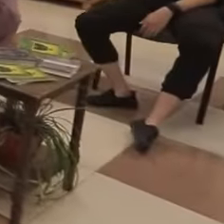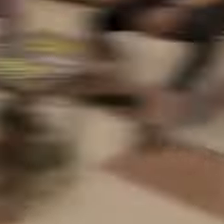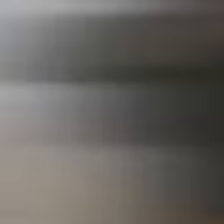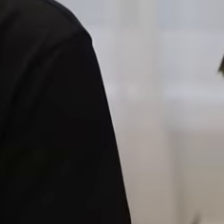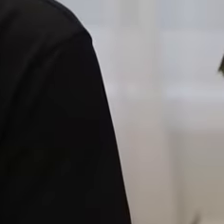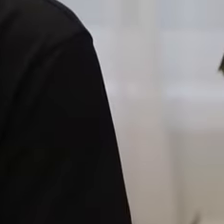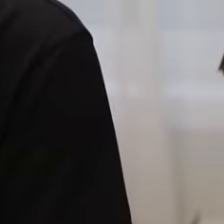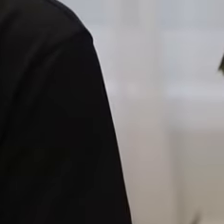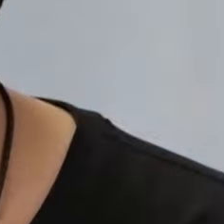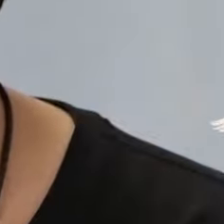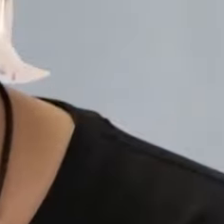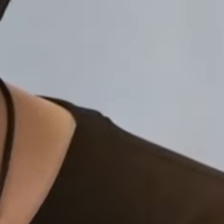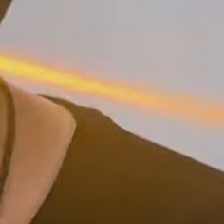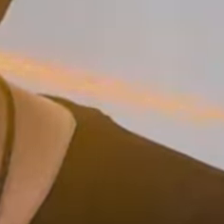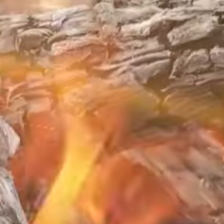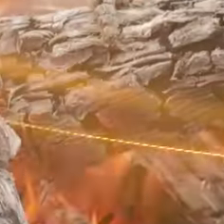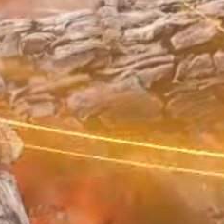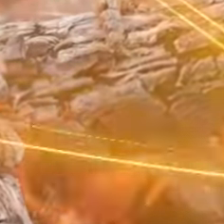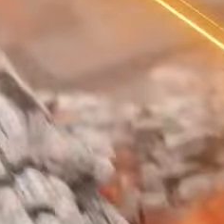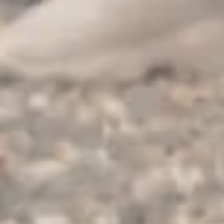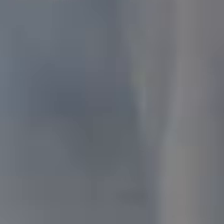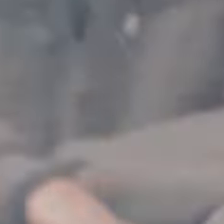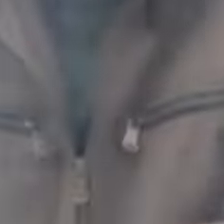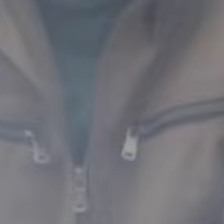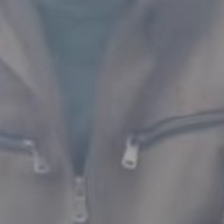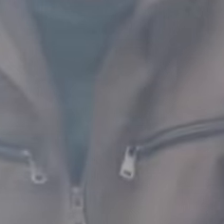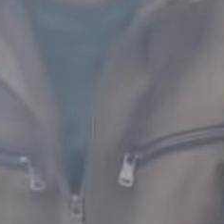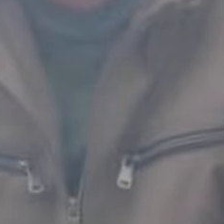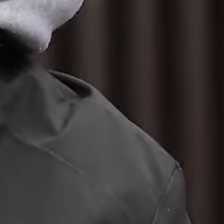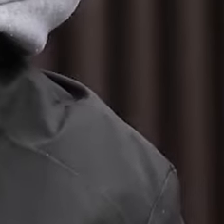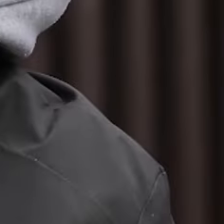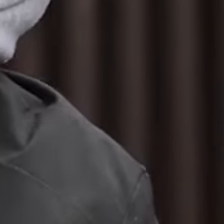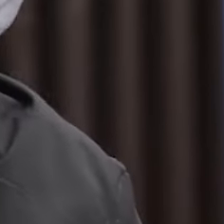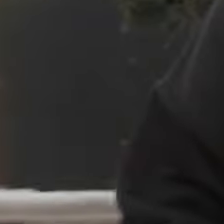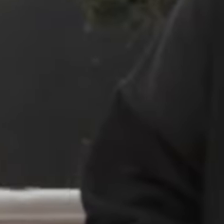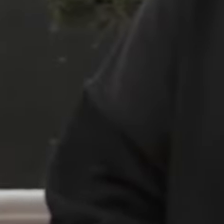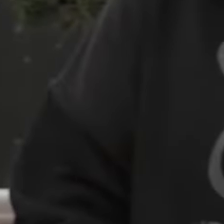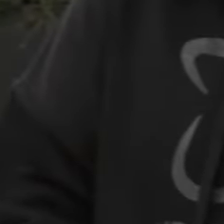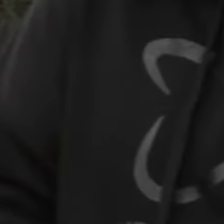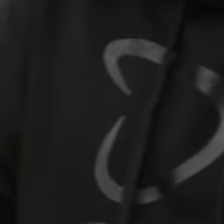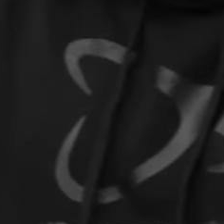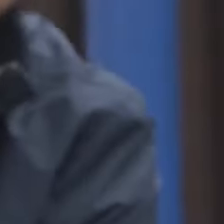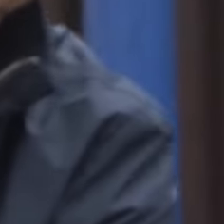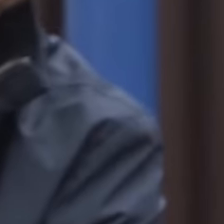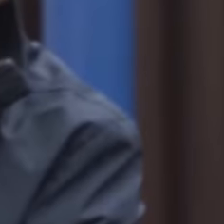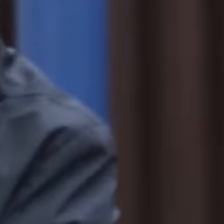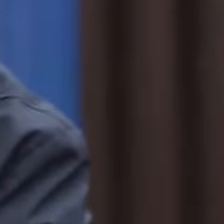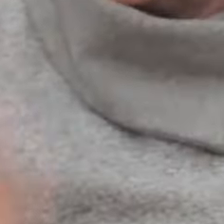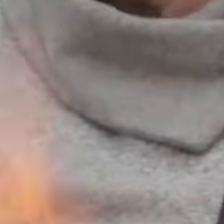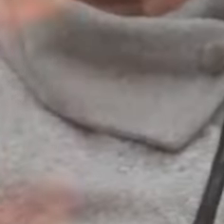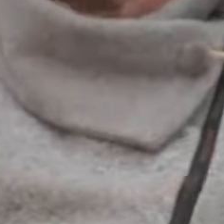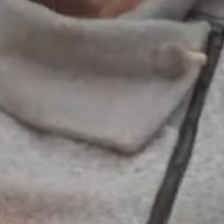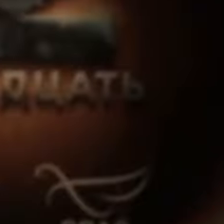рассказать о вашем пути преодоления. 12 новых героев решили изменить свою жизнь. У меня умер